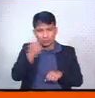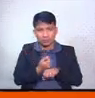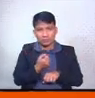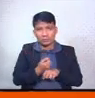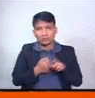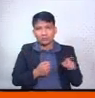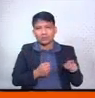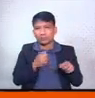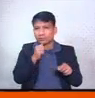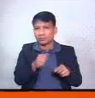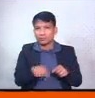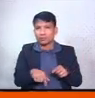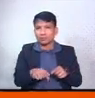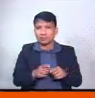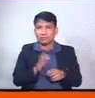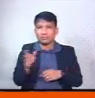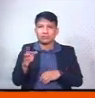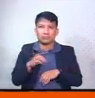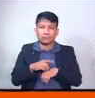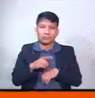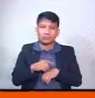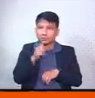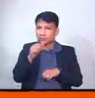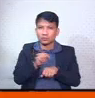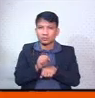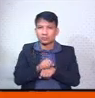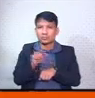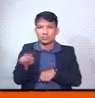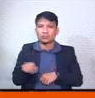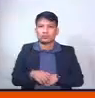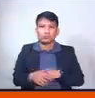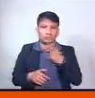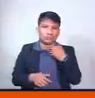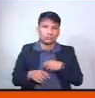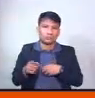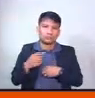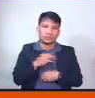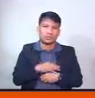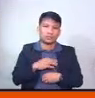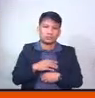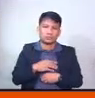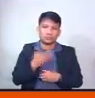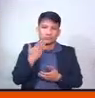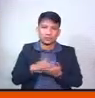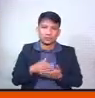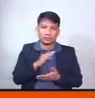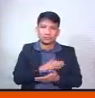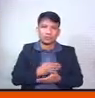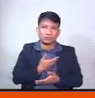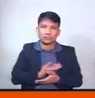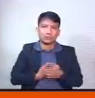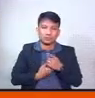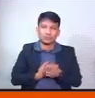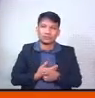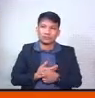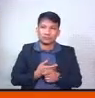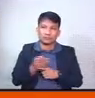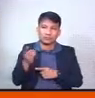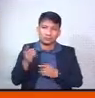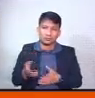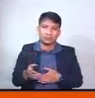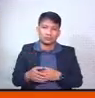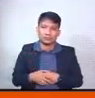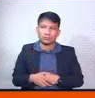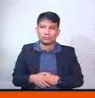nila, hindi na kami mag-duty. Kasi, pangit ang ugali ng taong yan. Ganyan. Isang director, sir,